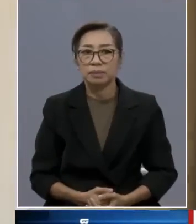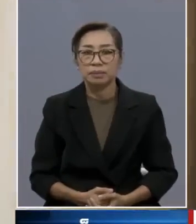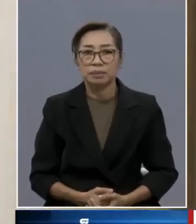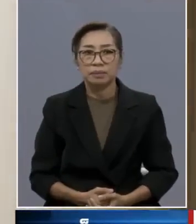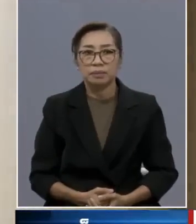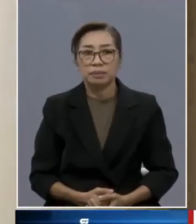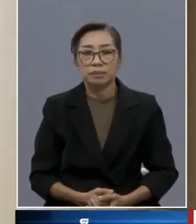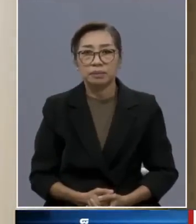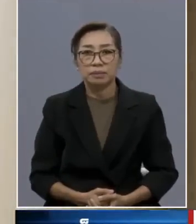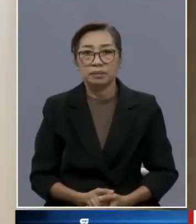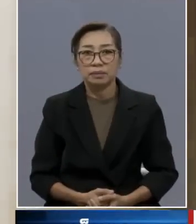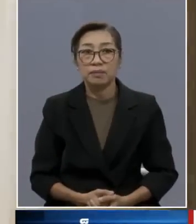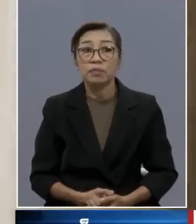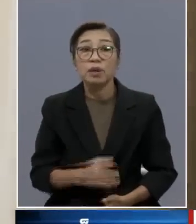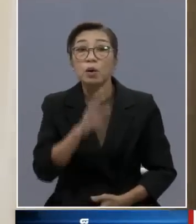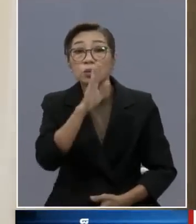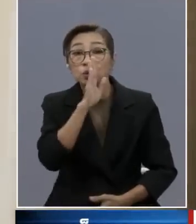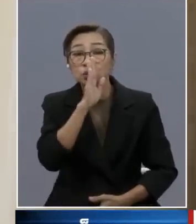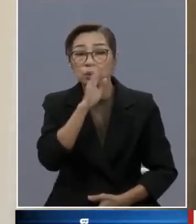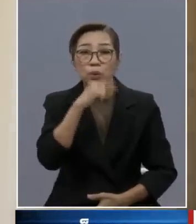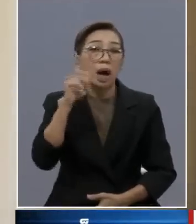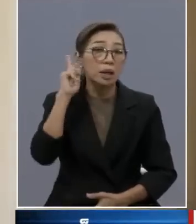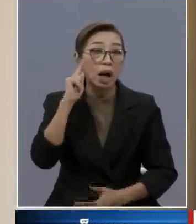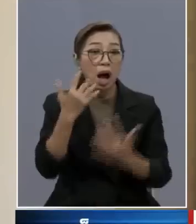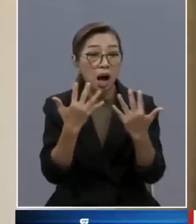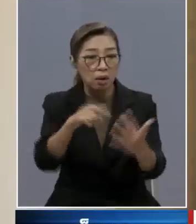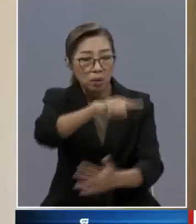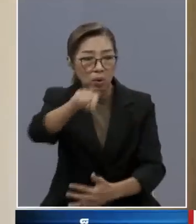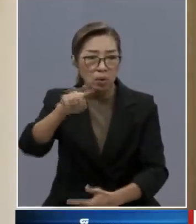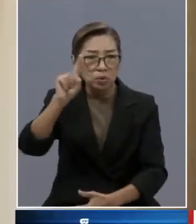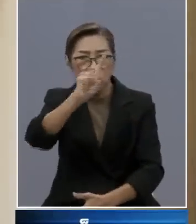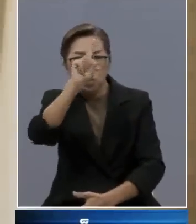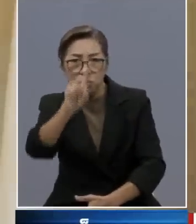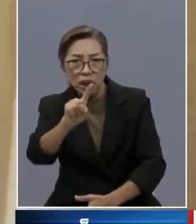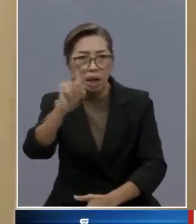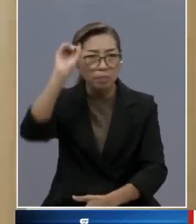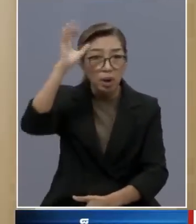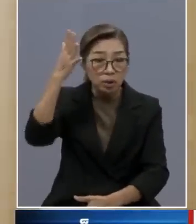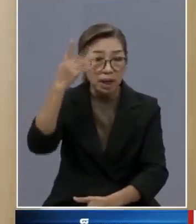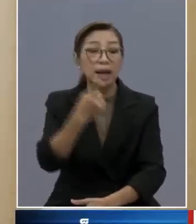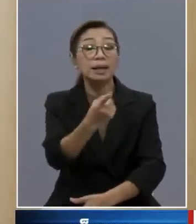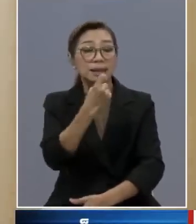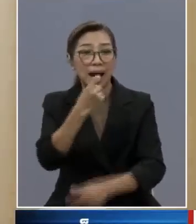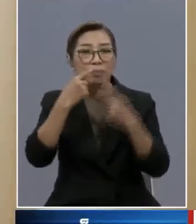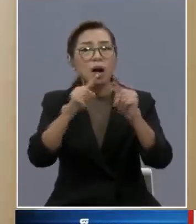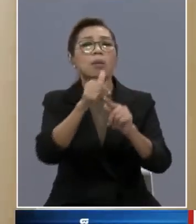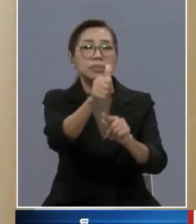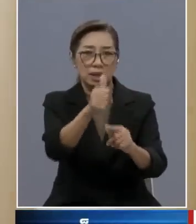ถ้ามีอะไรที่นักข่าวไม่เข้าใจก็คงจะตอบนักข่าวแค่นั้นเองนะ